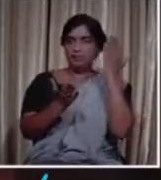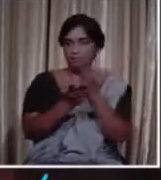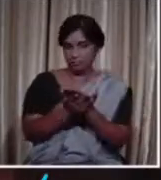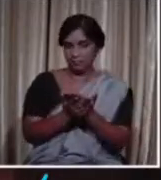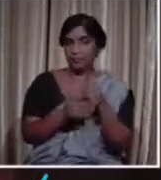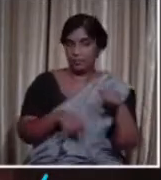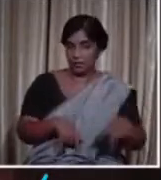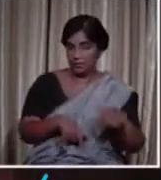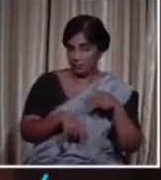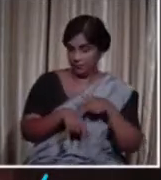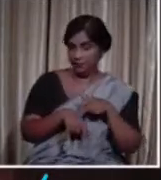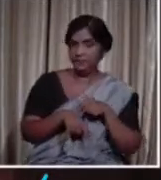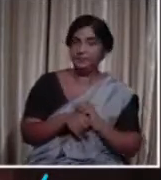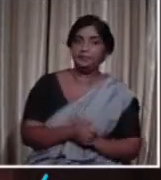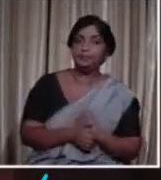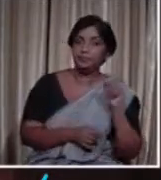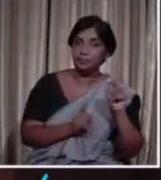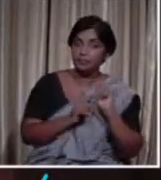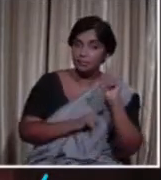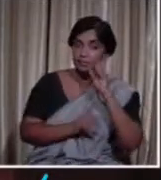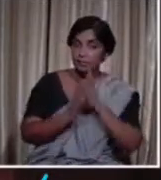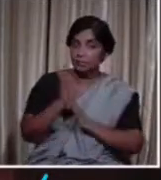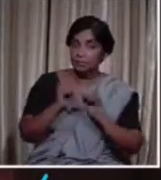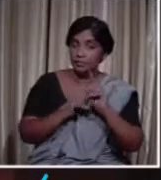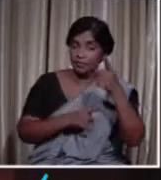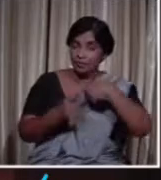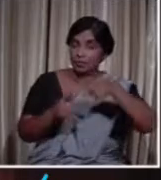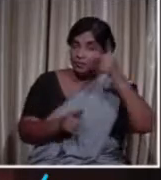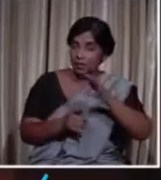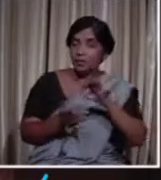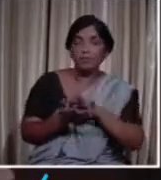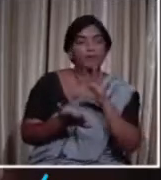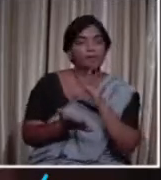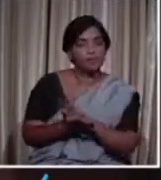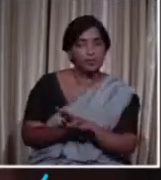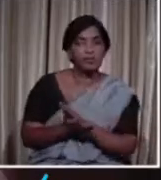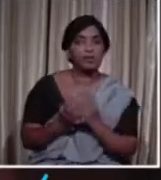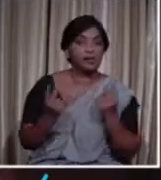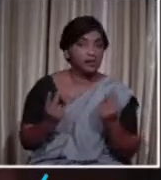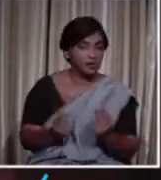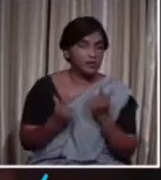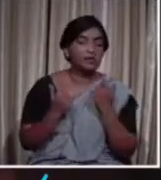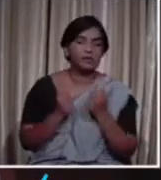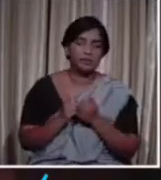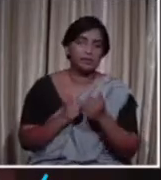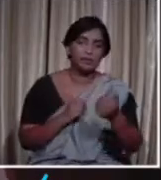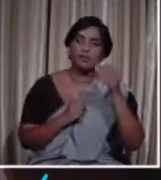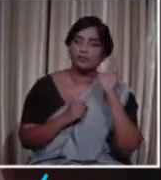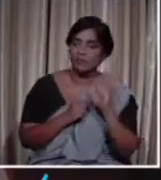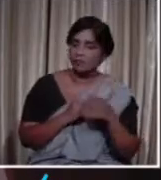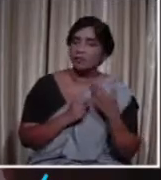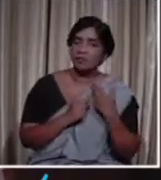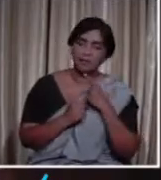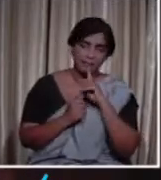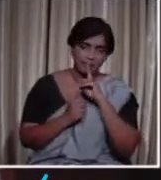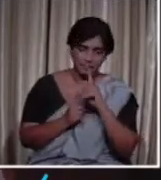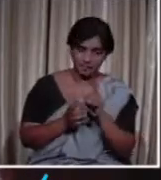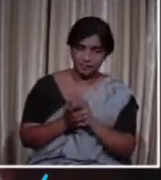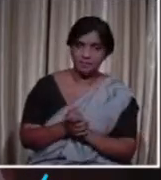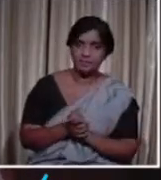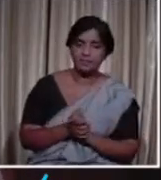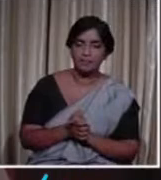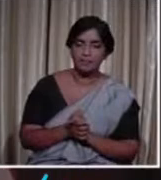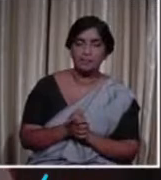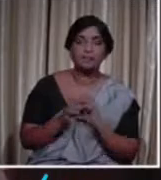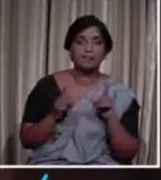කරනවා මේ අවස්ථාවේ. ඒ මන්ත්‍රී බෝඩ් තීන්දුව ඉක්මනින් ක්‍රියාත්මක කරන්නයි කියන එක මම ඉල්ලීමක් කරනවා.